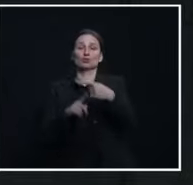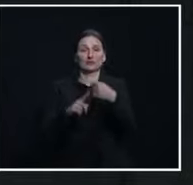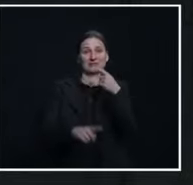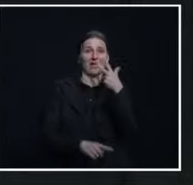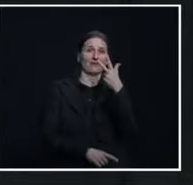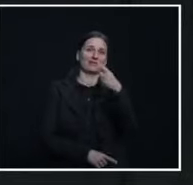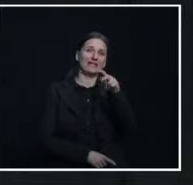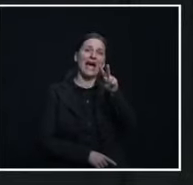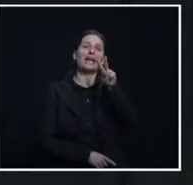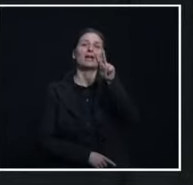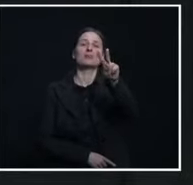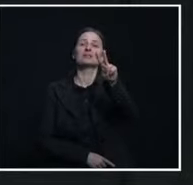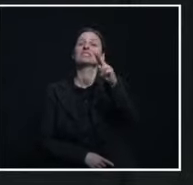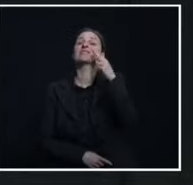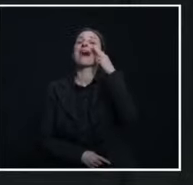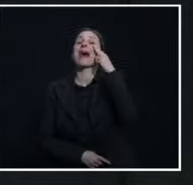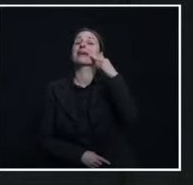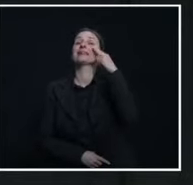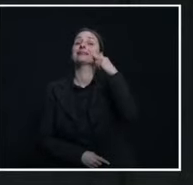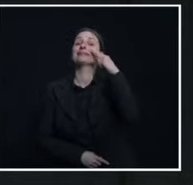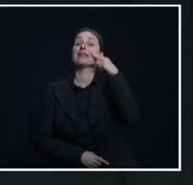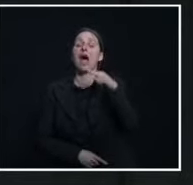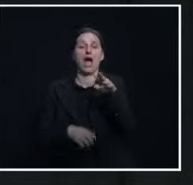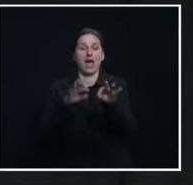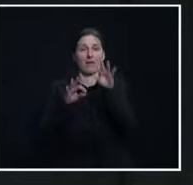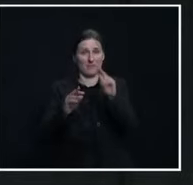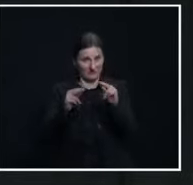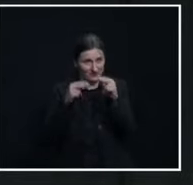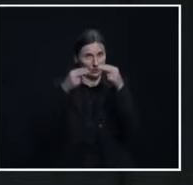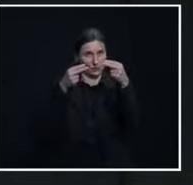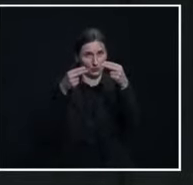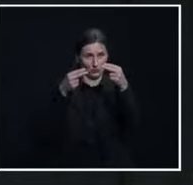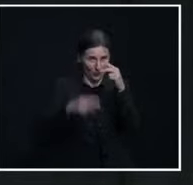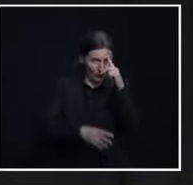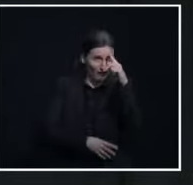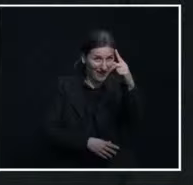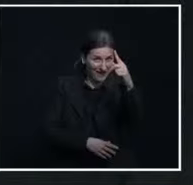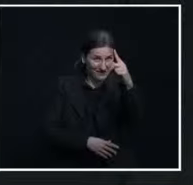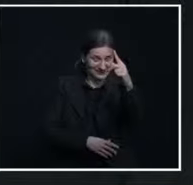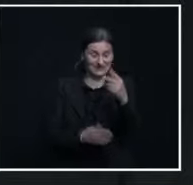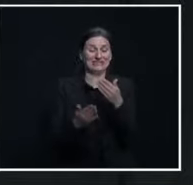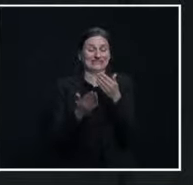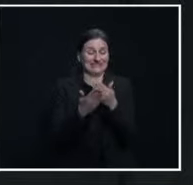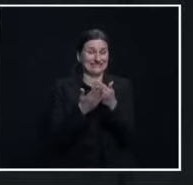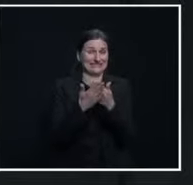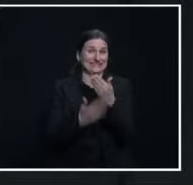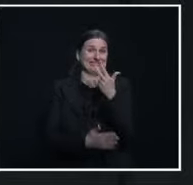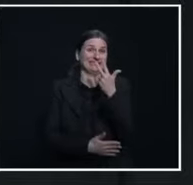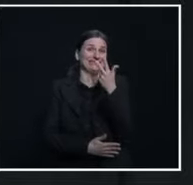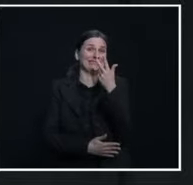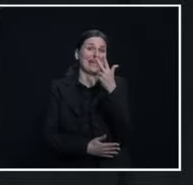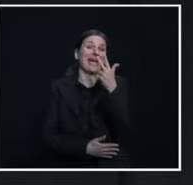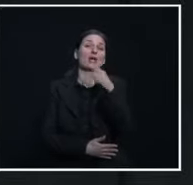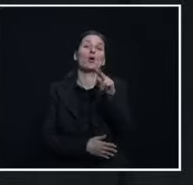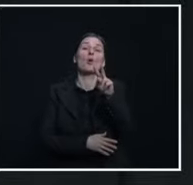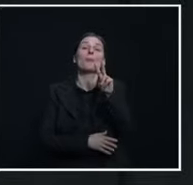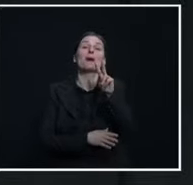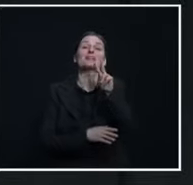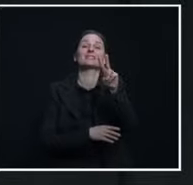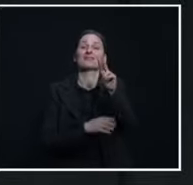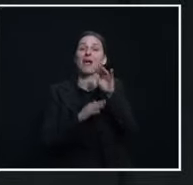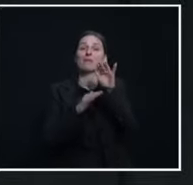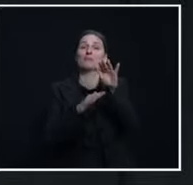der Shoah sind dabei überhaupt namentlich bekannt. Diese Namen tragen also mehr als die Bürde der